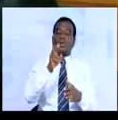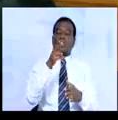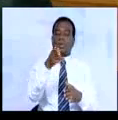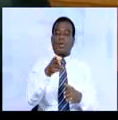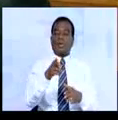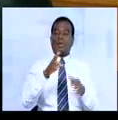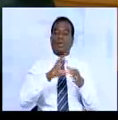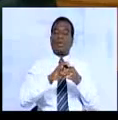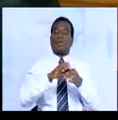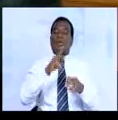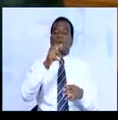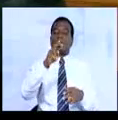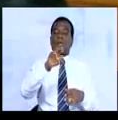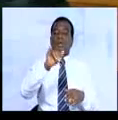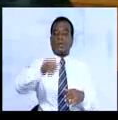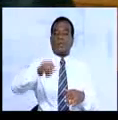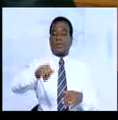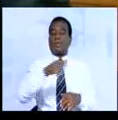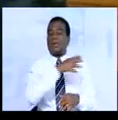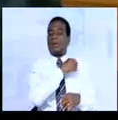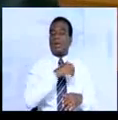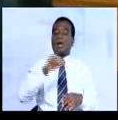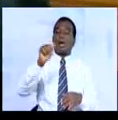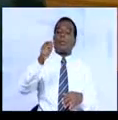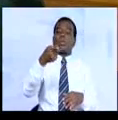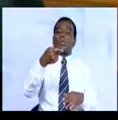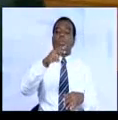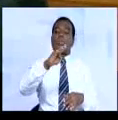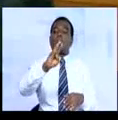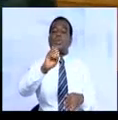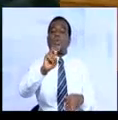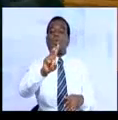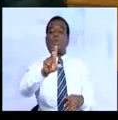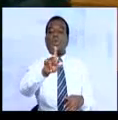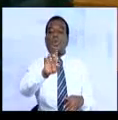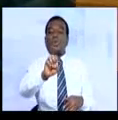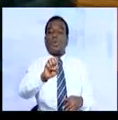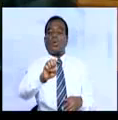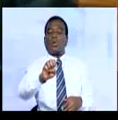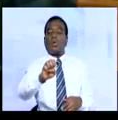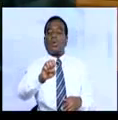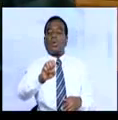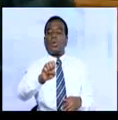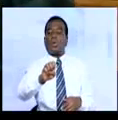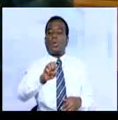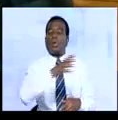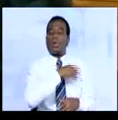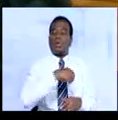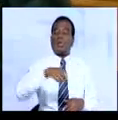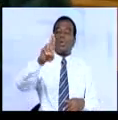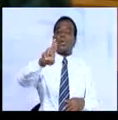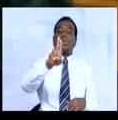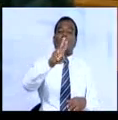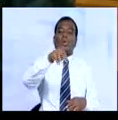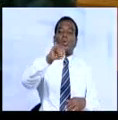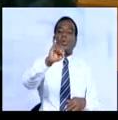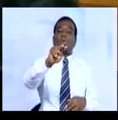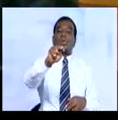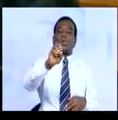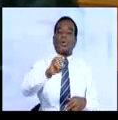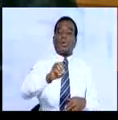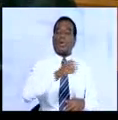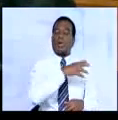et de Yopougon, il s'agit du CHR d'Aboville, il s'agit du centre de santé urbain de Rubino et il s'agit du